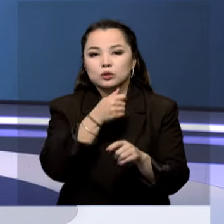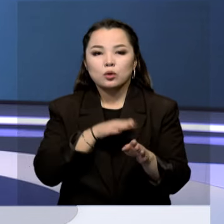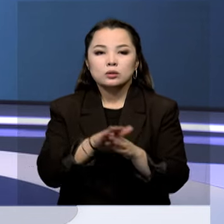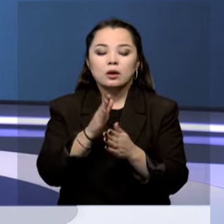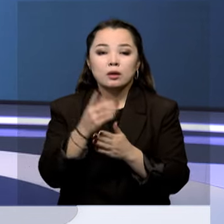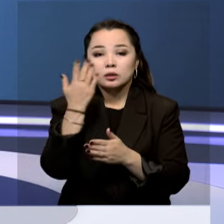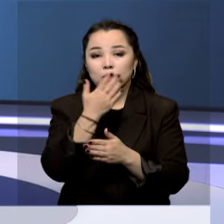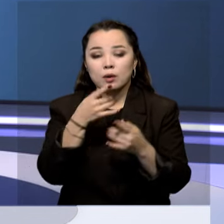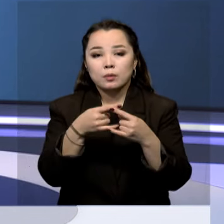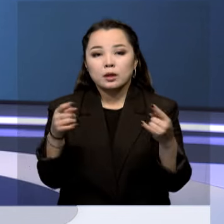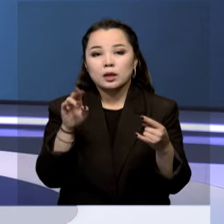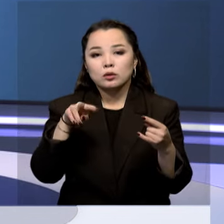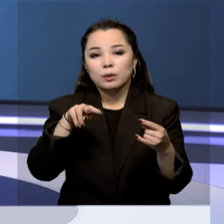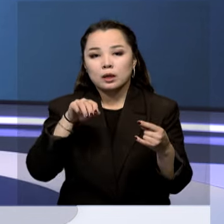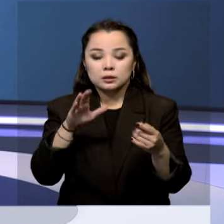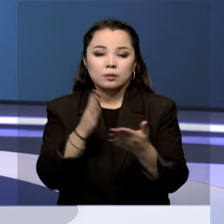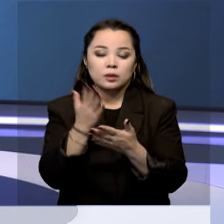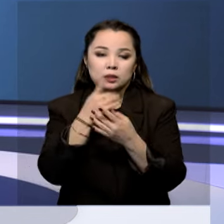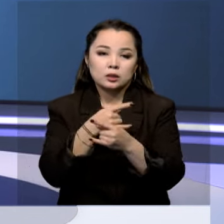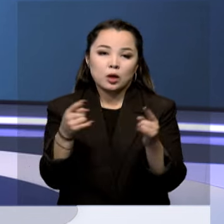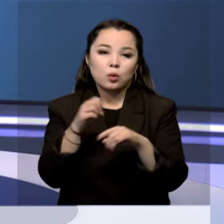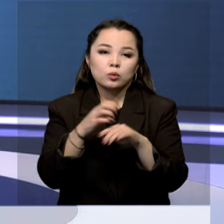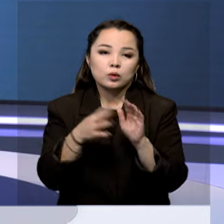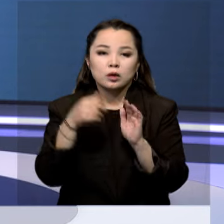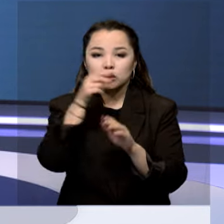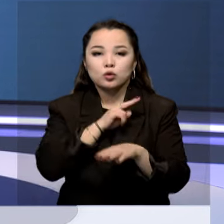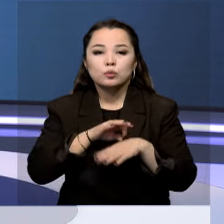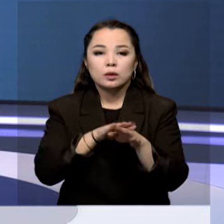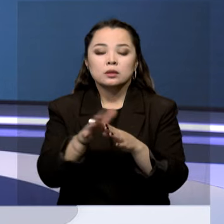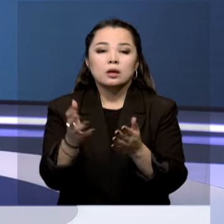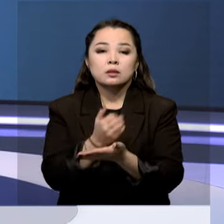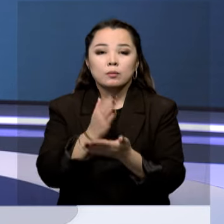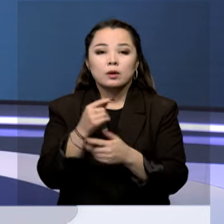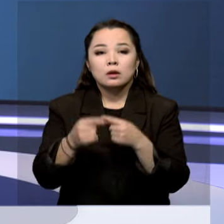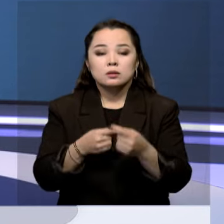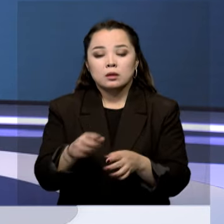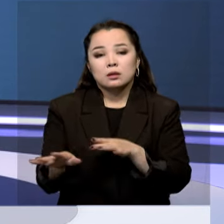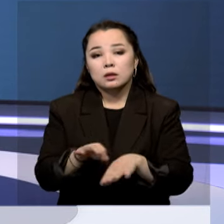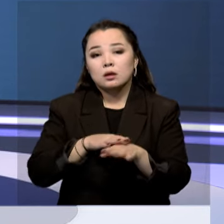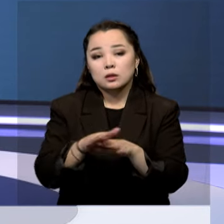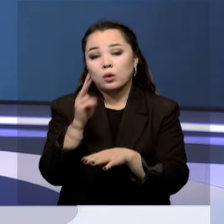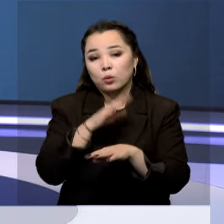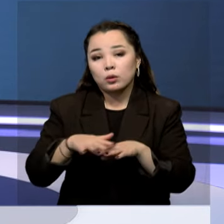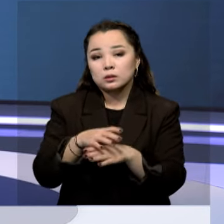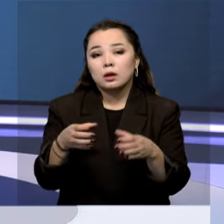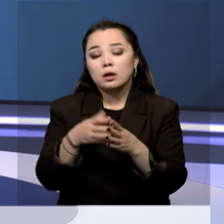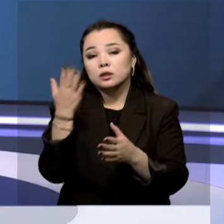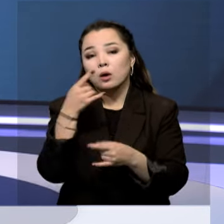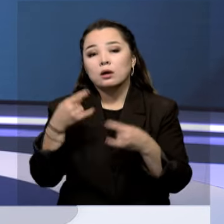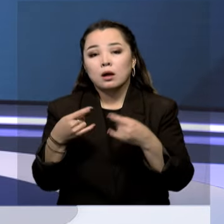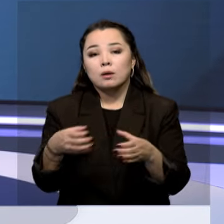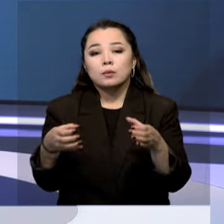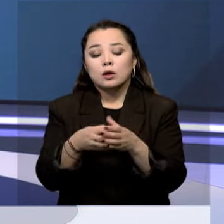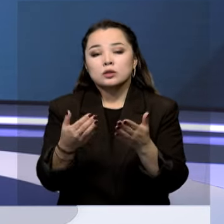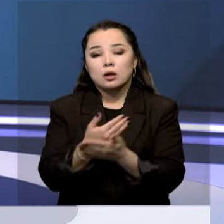Бұл кинопарк және Кинаплекс кинотеатрлар желісінің 19 жылдық жұмысының жемісі. Салтанатты шара кезінде көрерменге кинокомпанияның